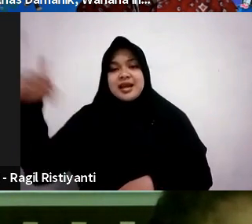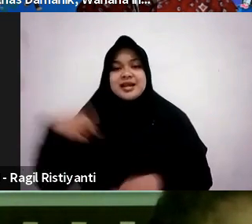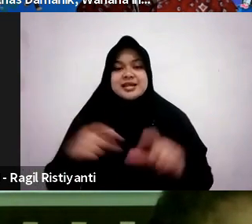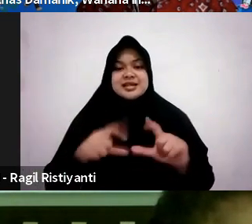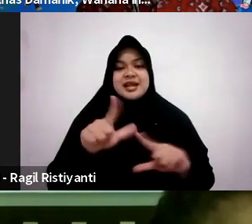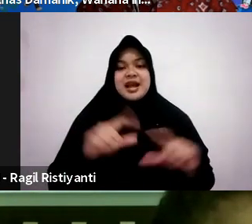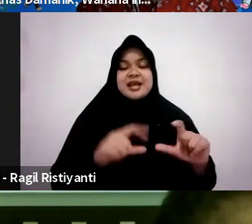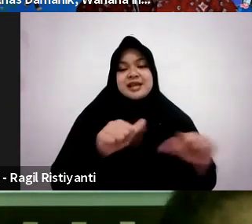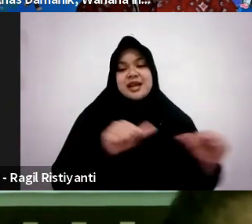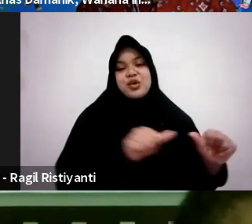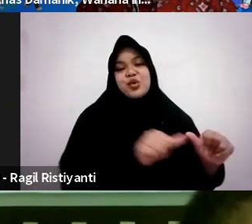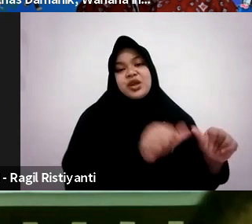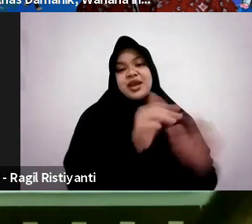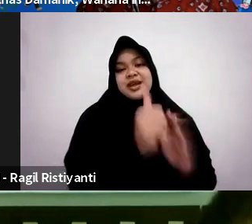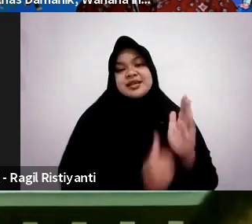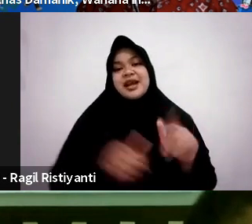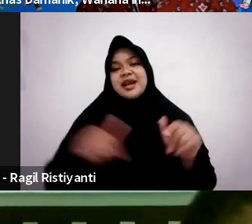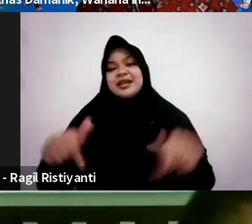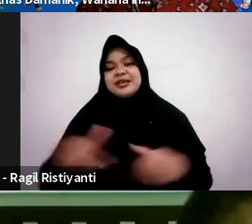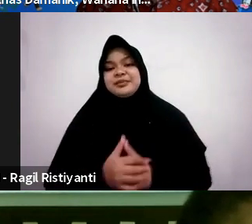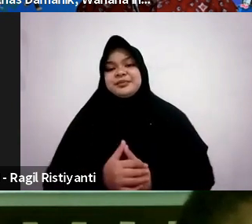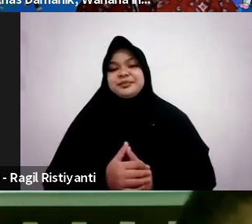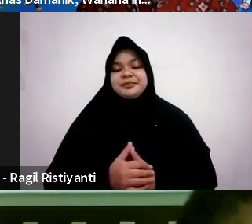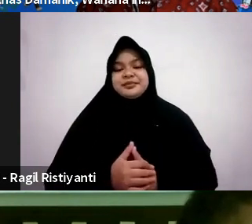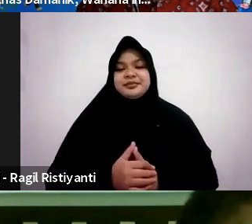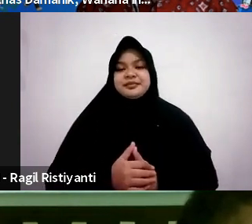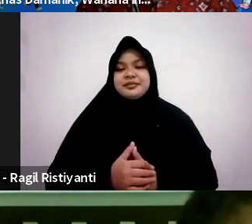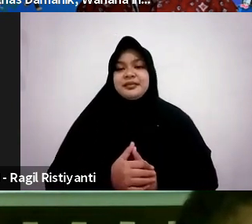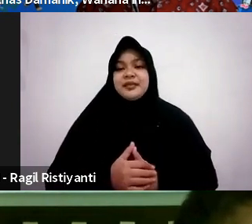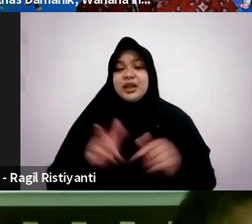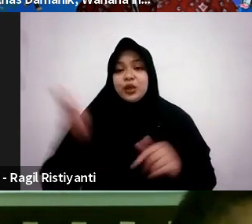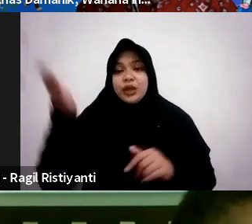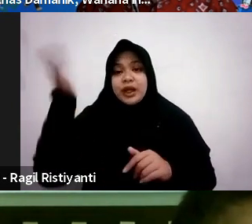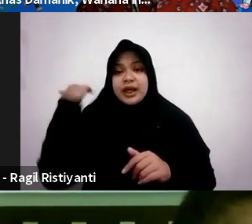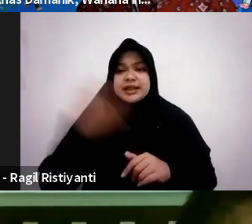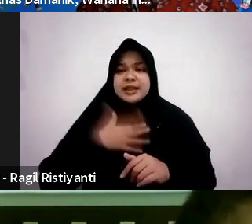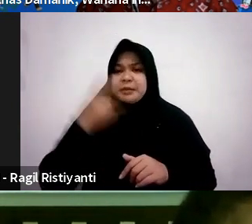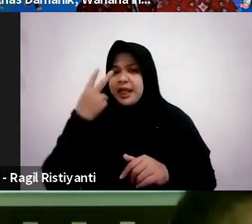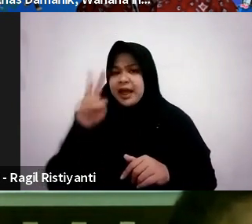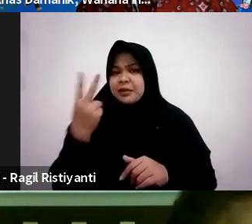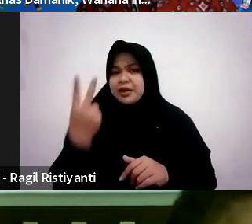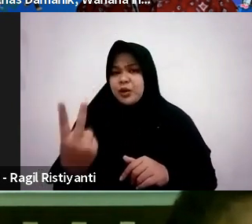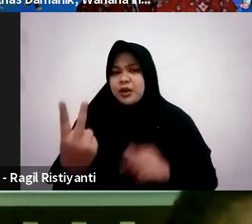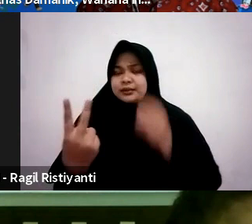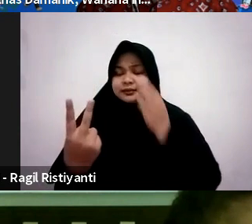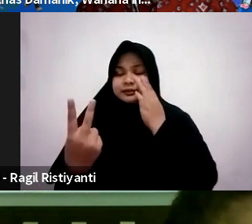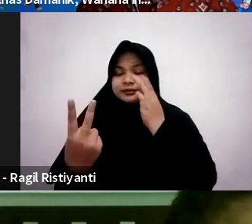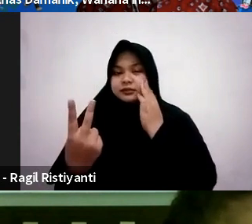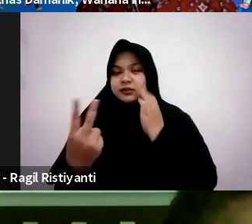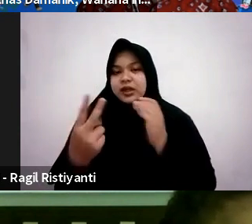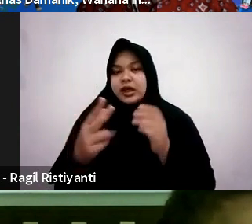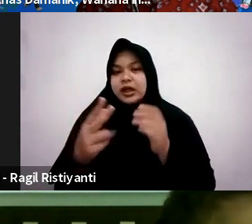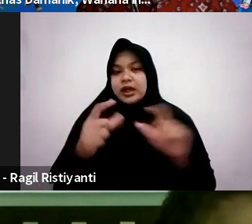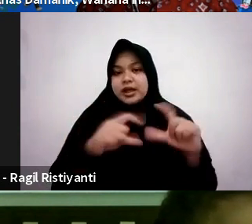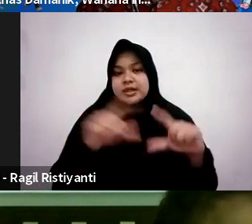disini di dalam acara ini nah yaitu tadi gitu apa namanya Saya melihat mereka berdua gitu rasa orangtuanya